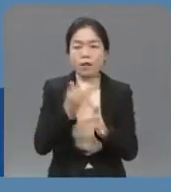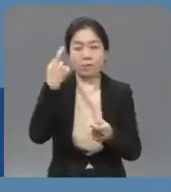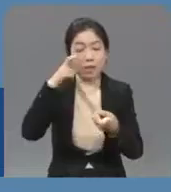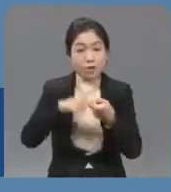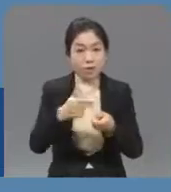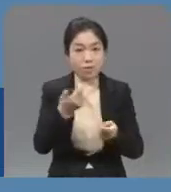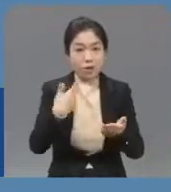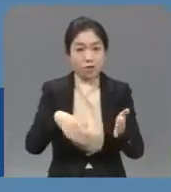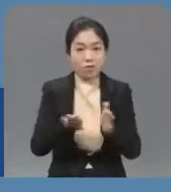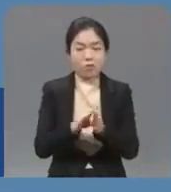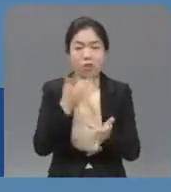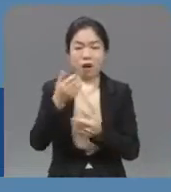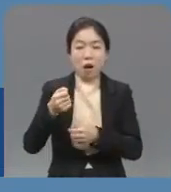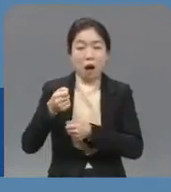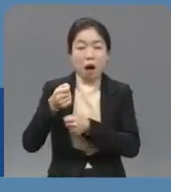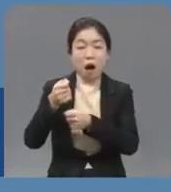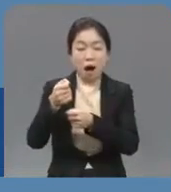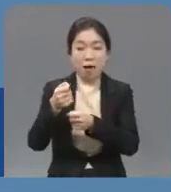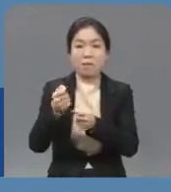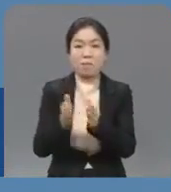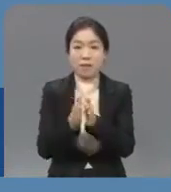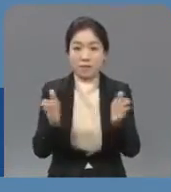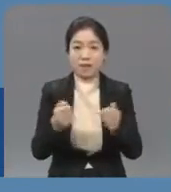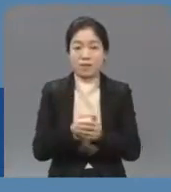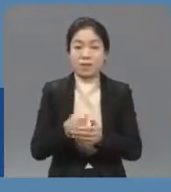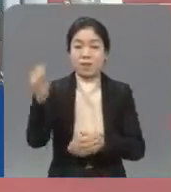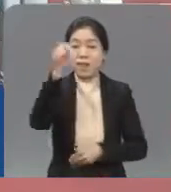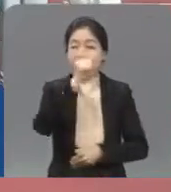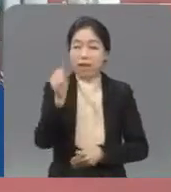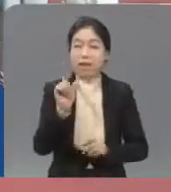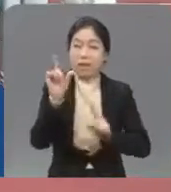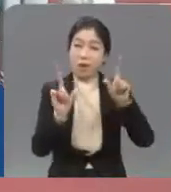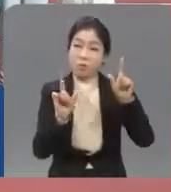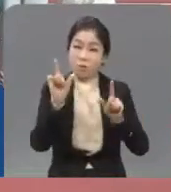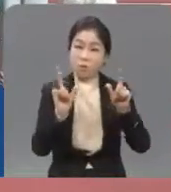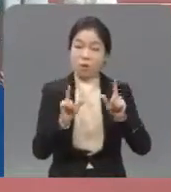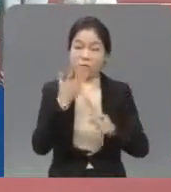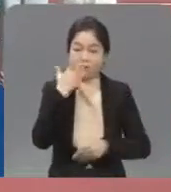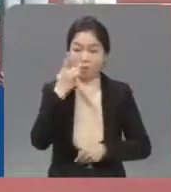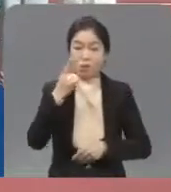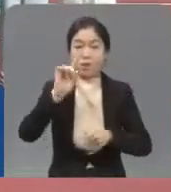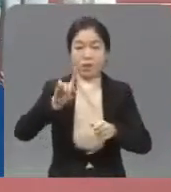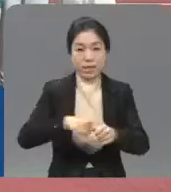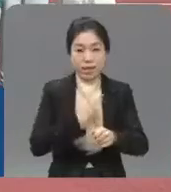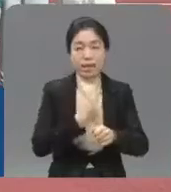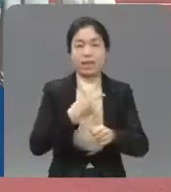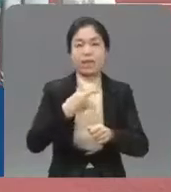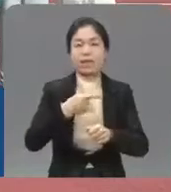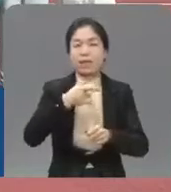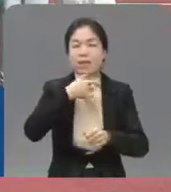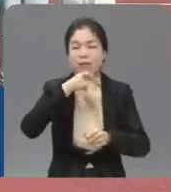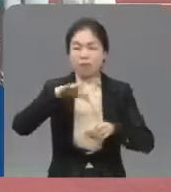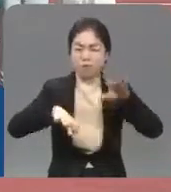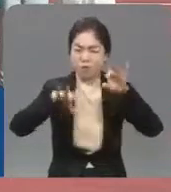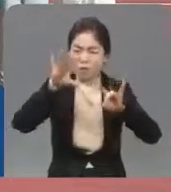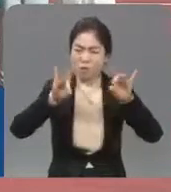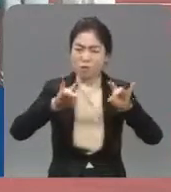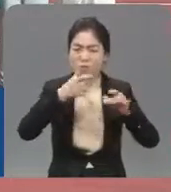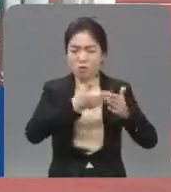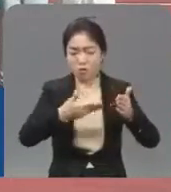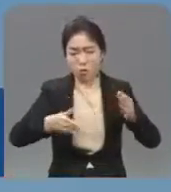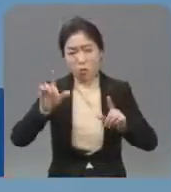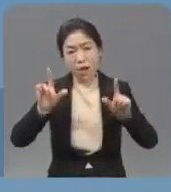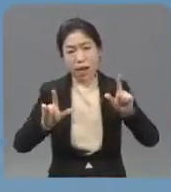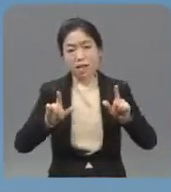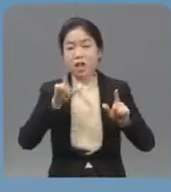성화대 제막 행사가 열렸습니다. S자 문양의 성화대는 순천만의 자연 생태와 갯벌의 물줄기를 상징하며